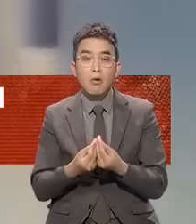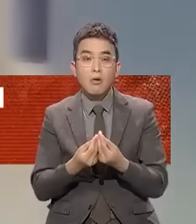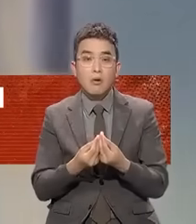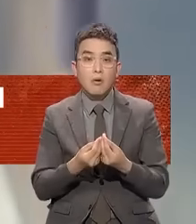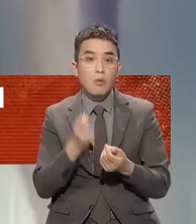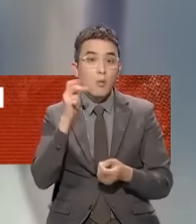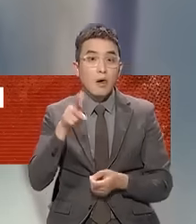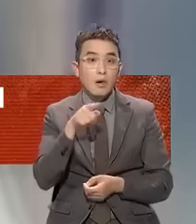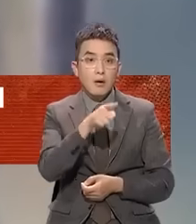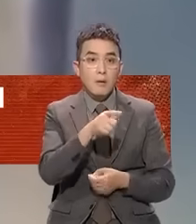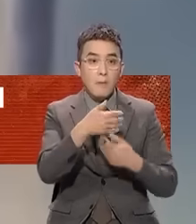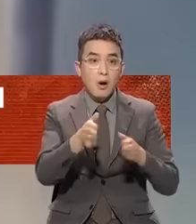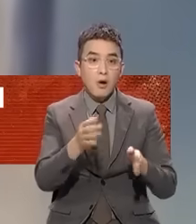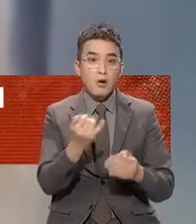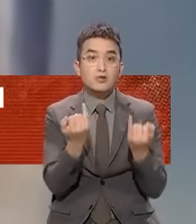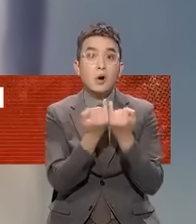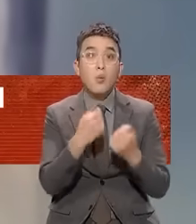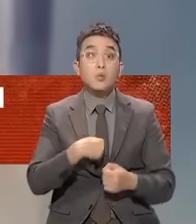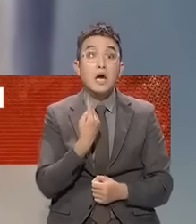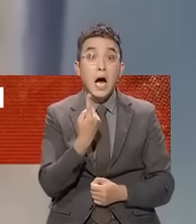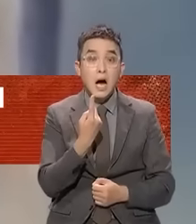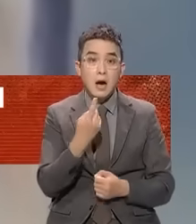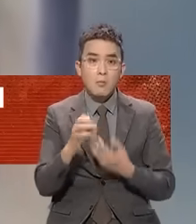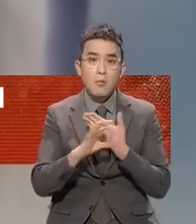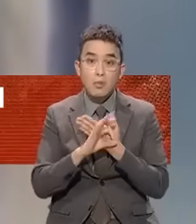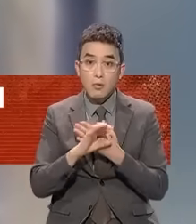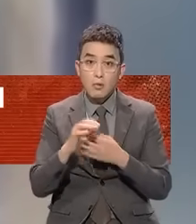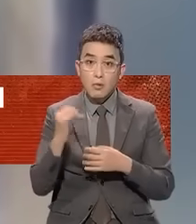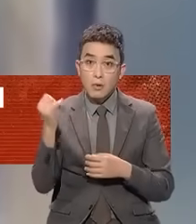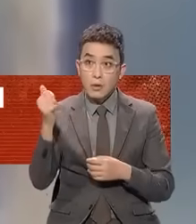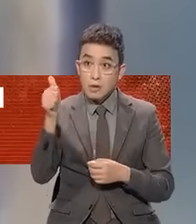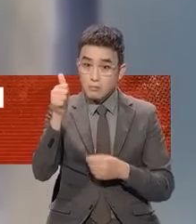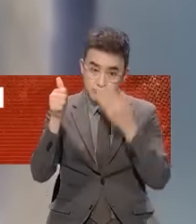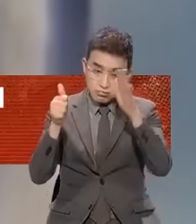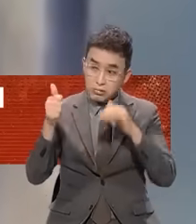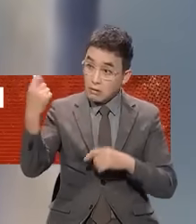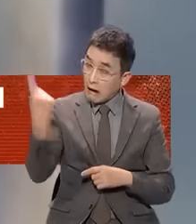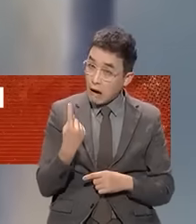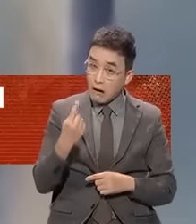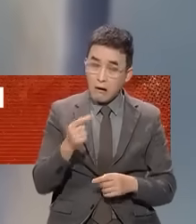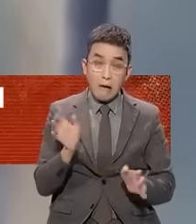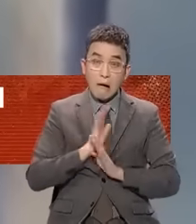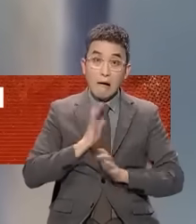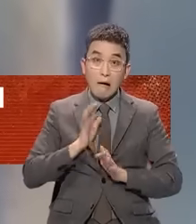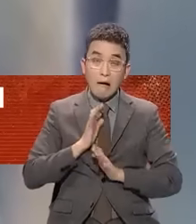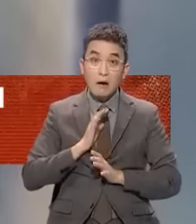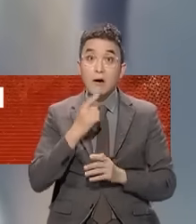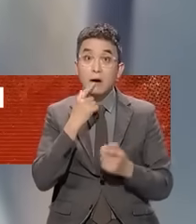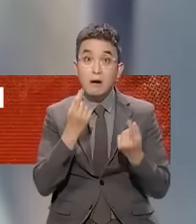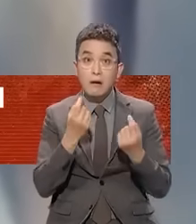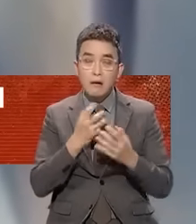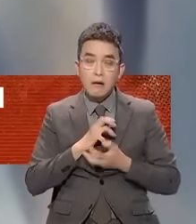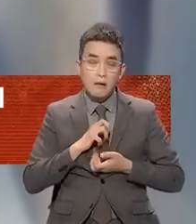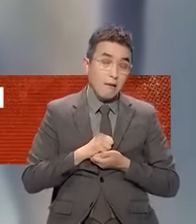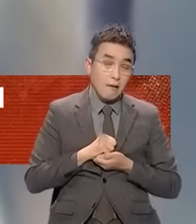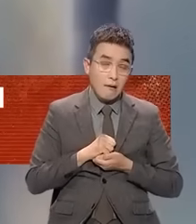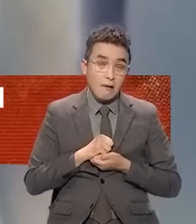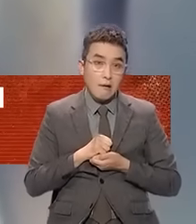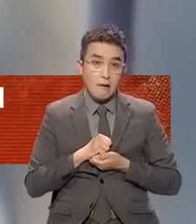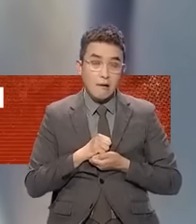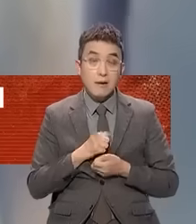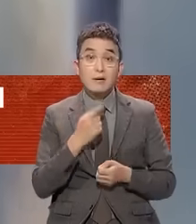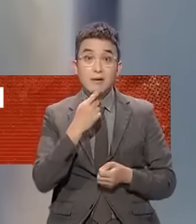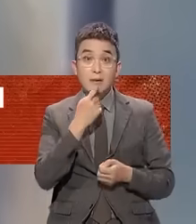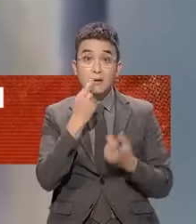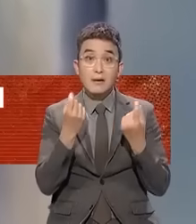예를 들어서 저도 제가 혼자 있었다고 치는데 어떤 남자가 새벽에 들어왔다면 얼마나 무섭겠어요. 심장이 멈출 수도 있잖아요. 그리고